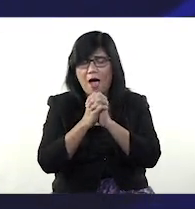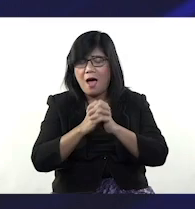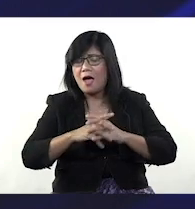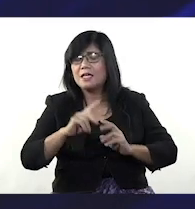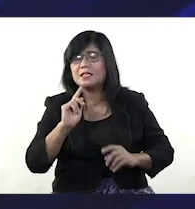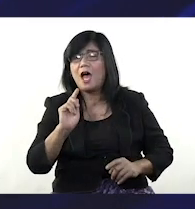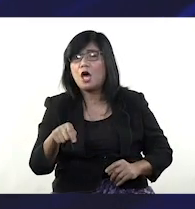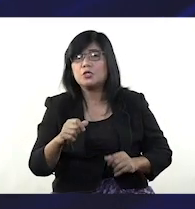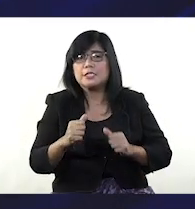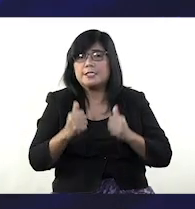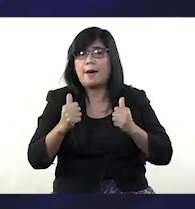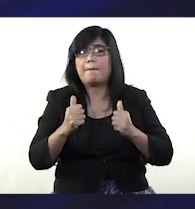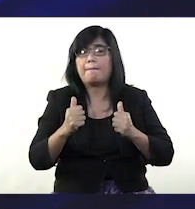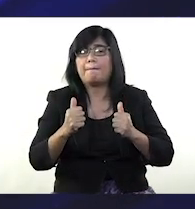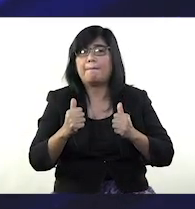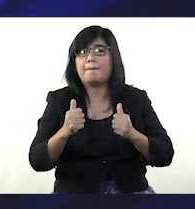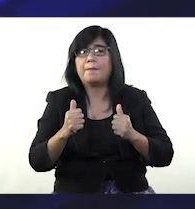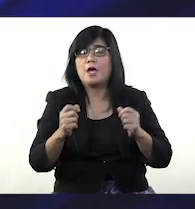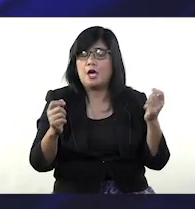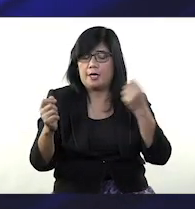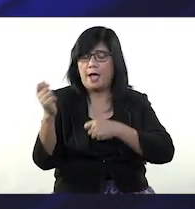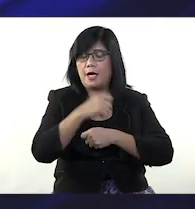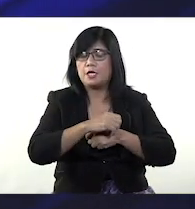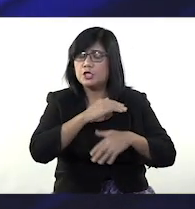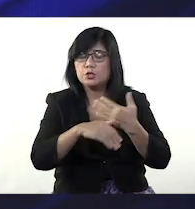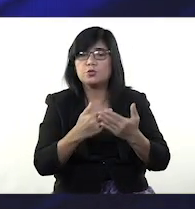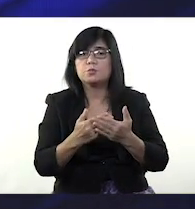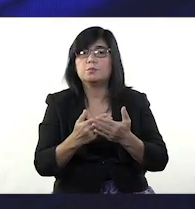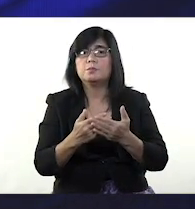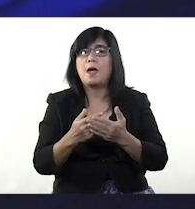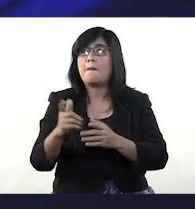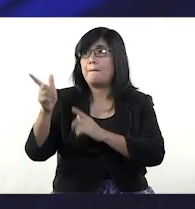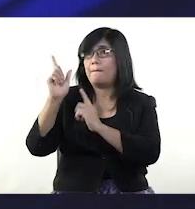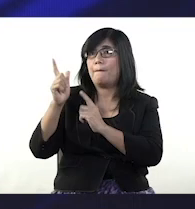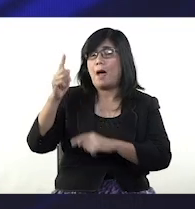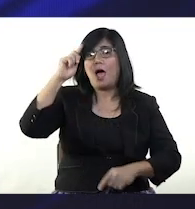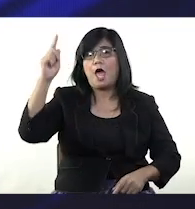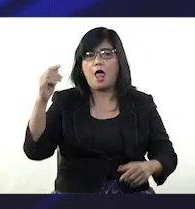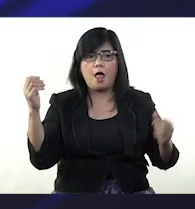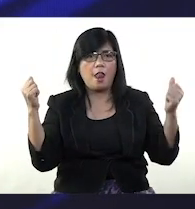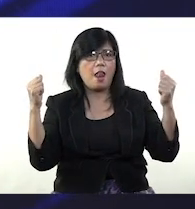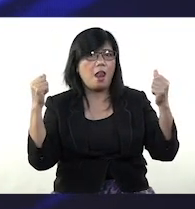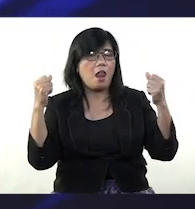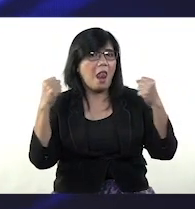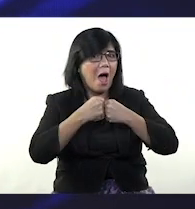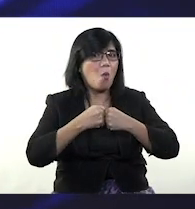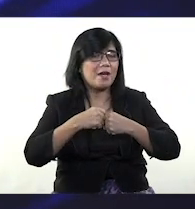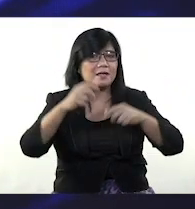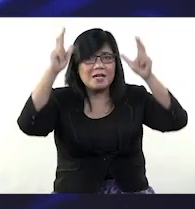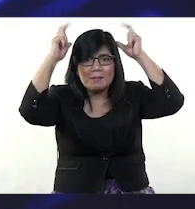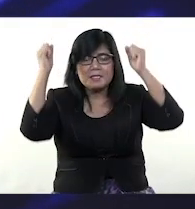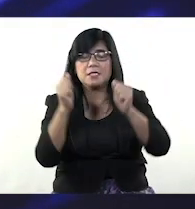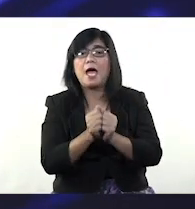sedia kenakan seluruh perlengkapan senjata Allah Ayo kita lawan iblis dengan